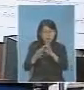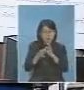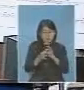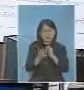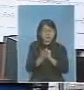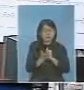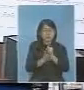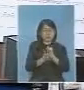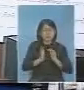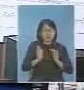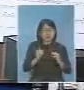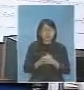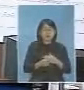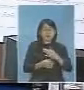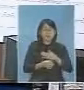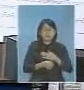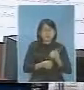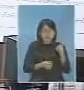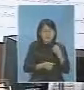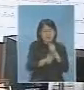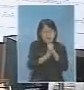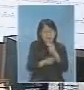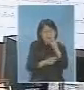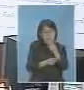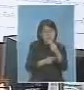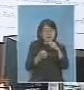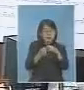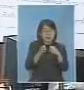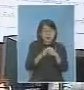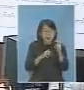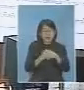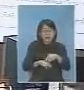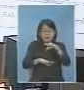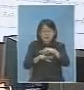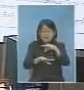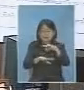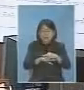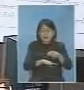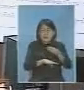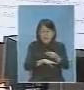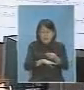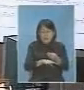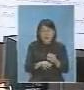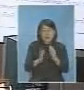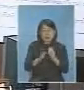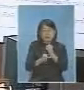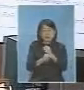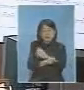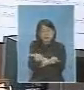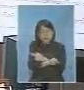งแล้วดิฉันก็เราได้มีการติดตามปัญหาเรื่องของการบรรจุแพทย์พยาบาลก็ต้องเรียนว่าโดยภาพร